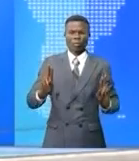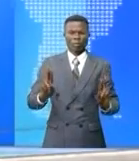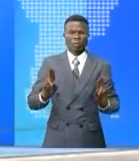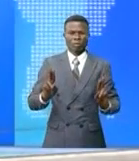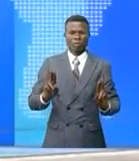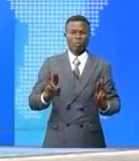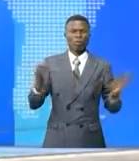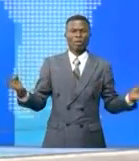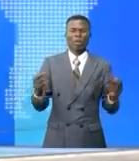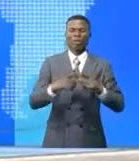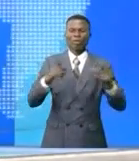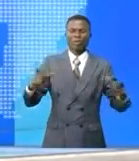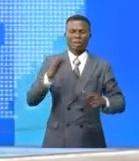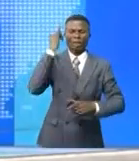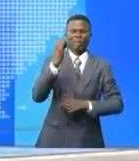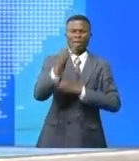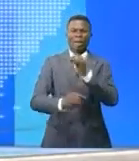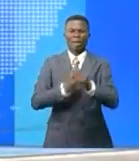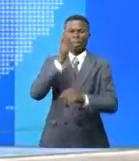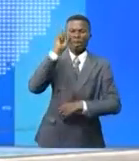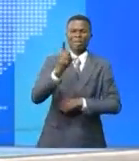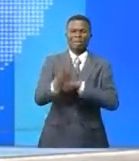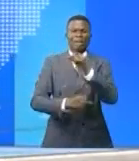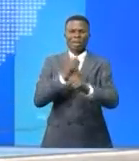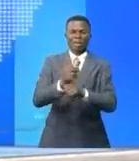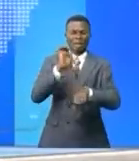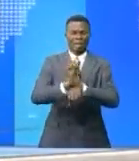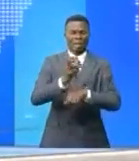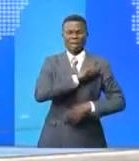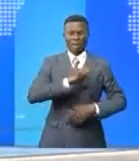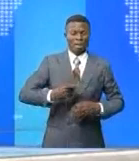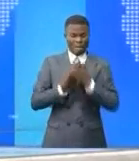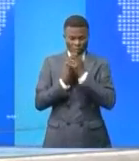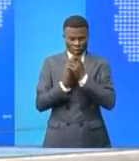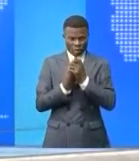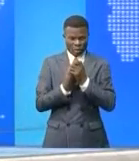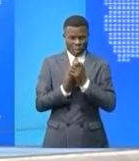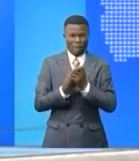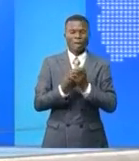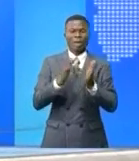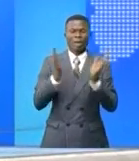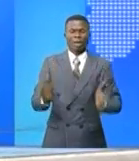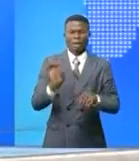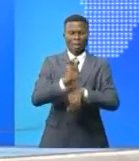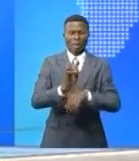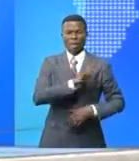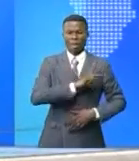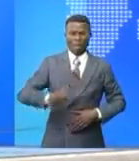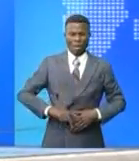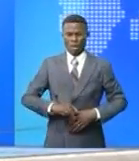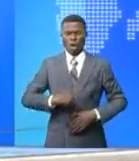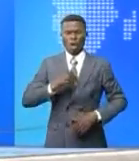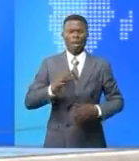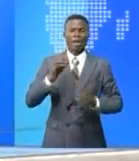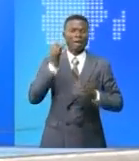grande fête du centenaire de l'église kimbanguiste, c'est dans quelques jours. Le fidèle s'y réchauffe déjà. Hier dimanche